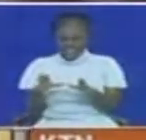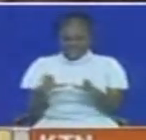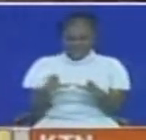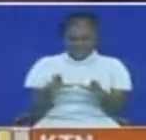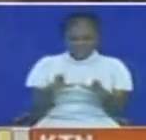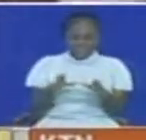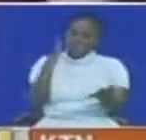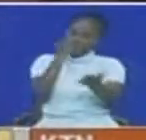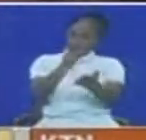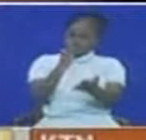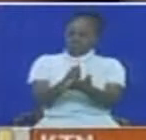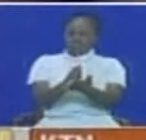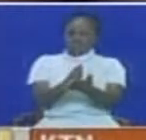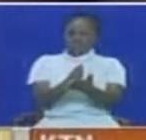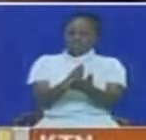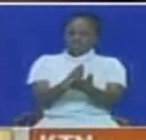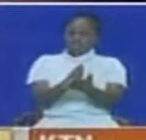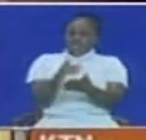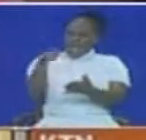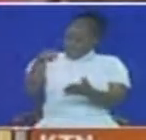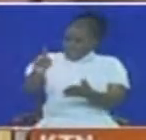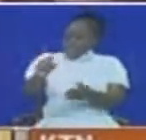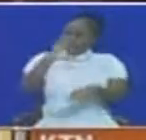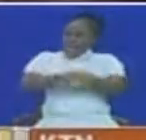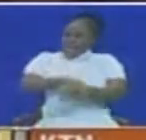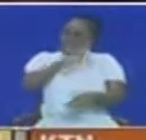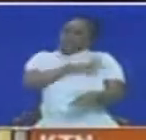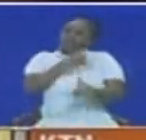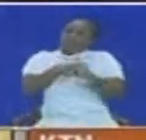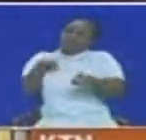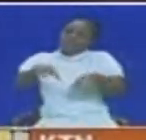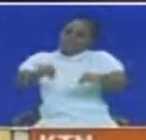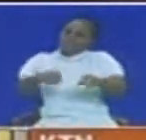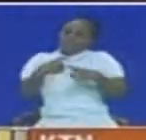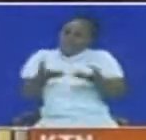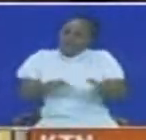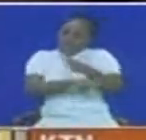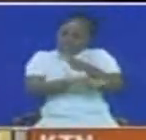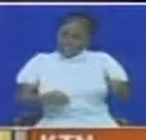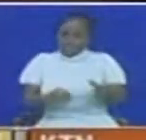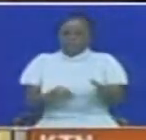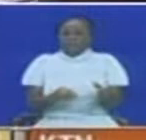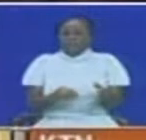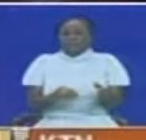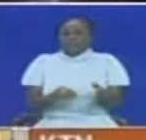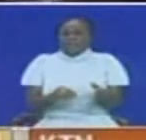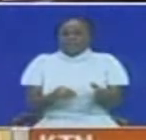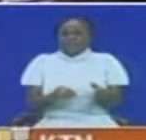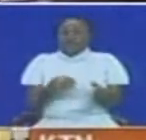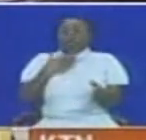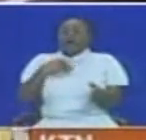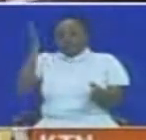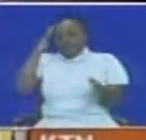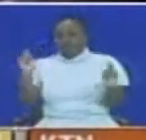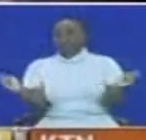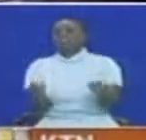Ni kweli. Ndio hapo jana toskari yake hata ile nayo hii kiletwa hata yake pia iletwe. Sio mganga je tunataka tujue ni